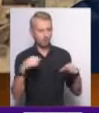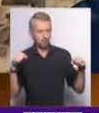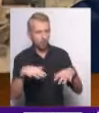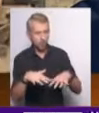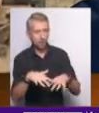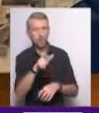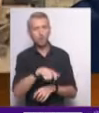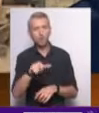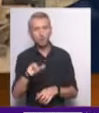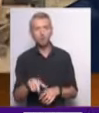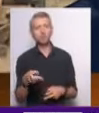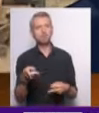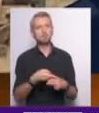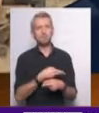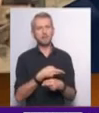люди